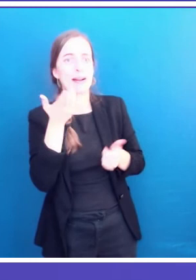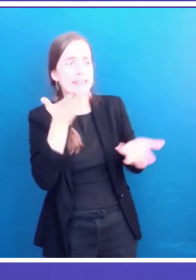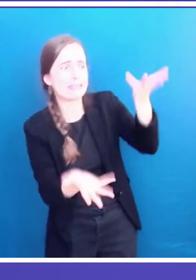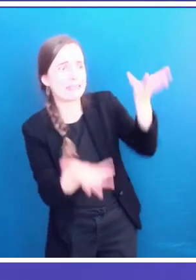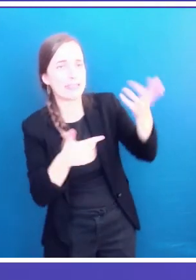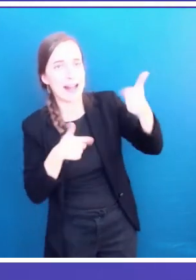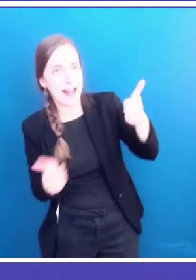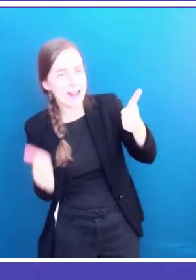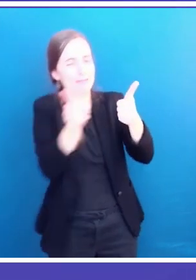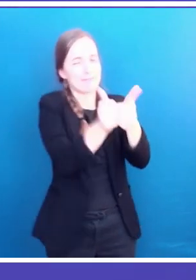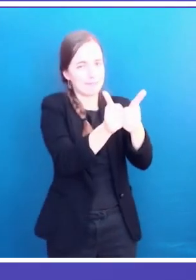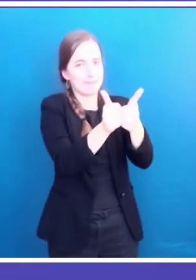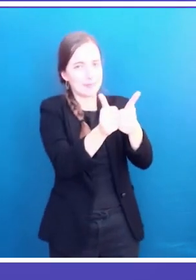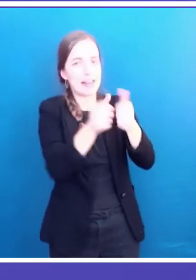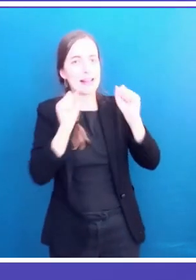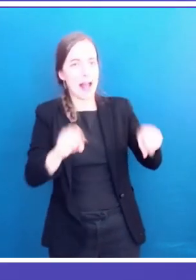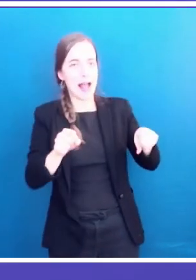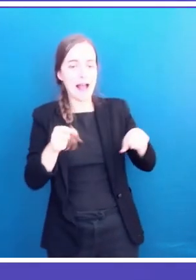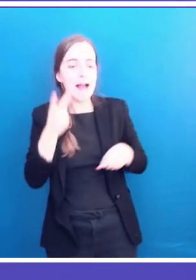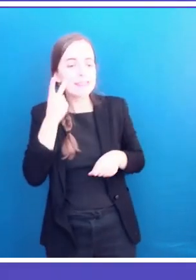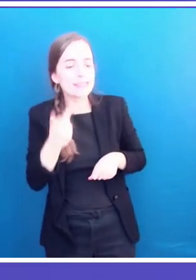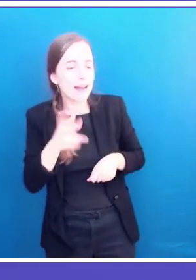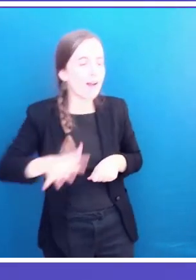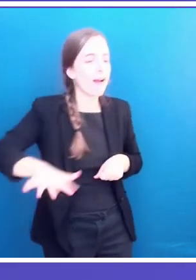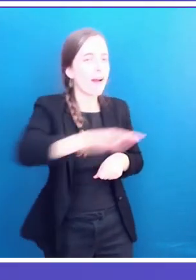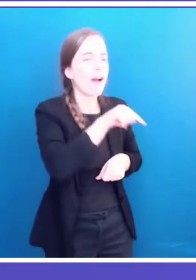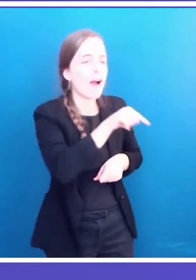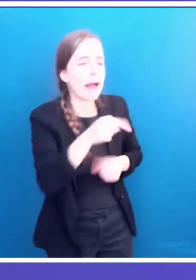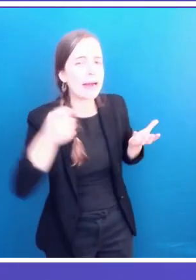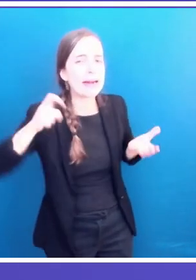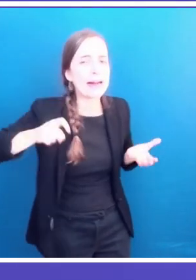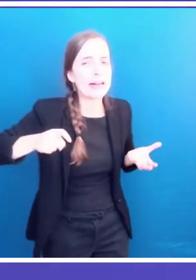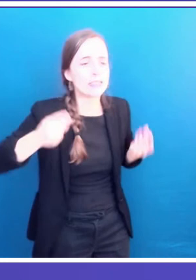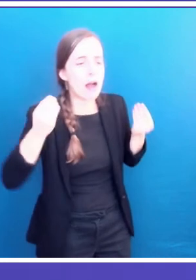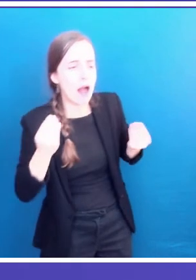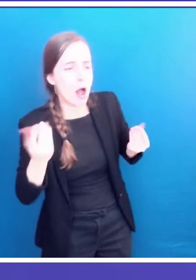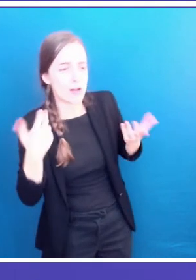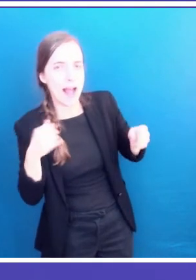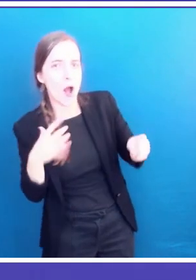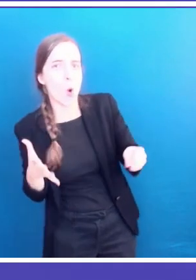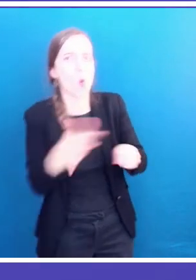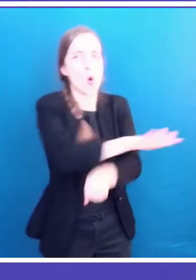وبالتالي قمنا بإرساء منصة للتعاون مع مختلف